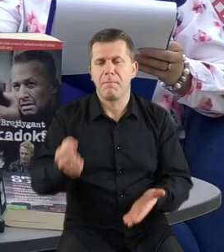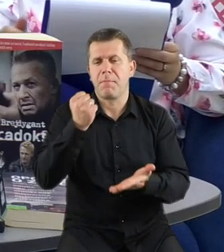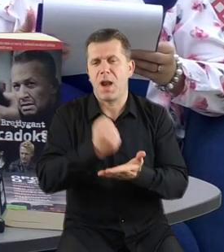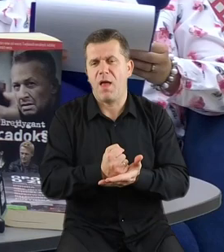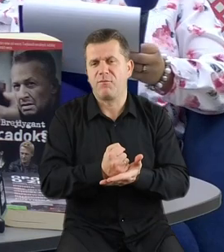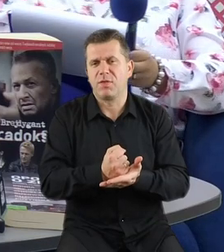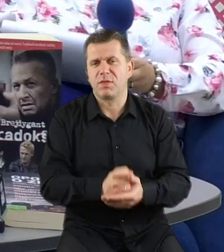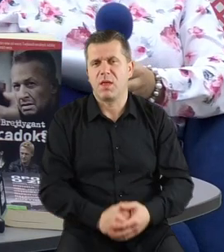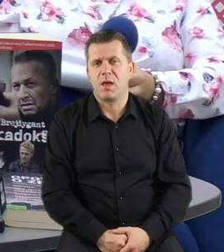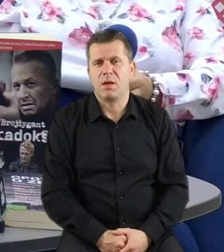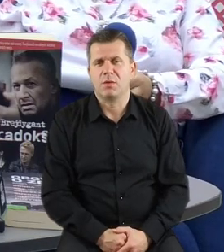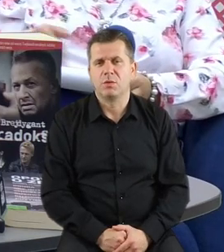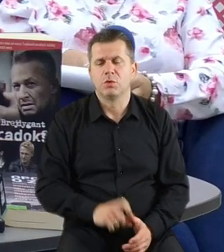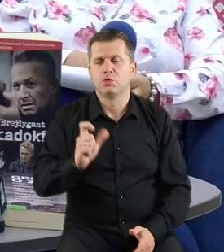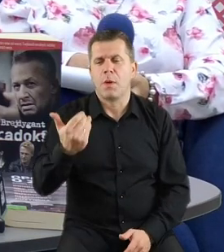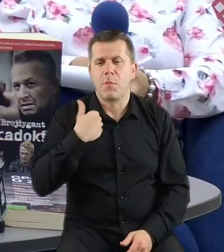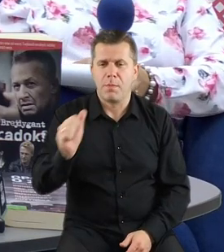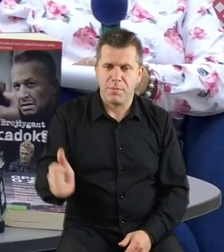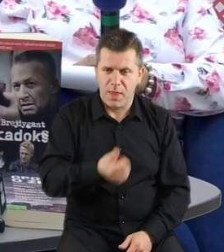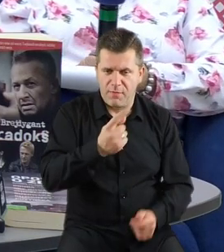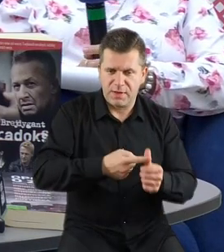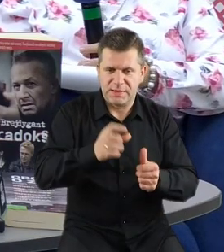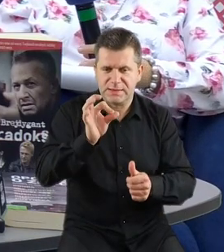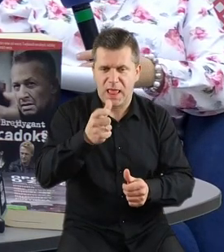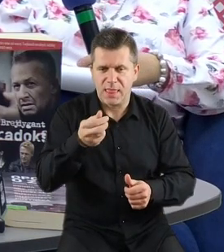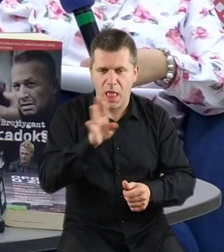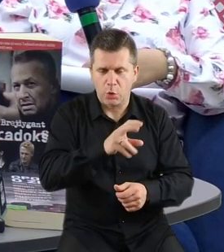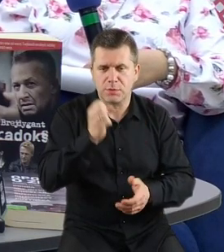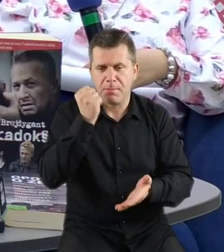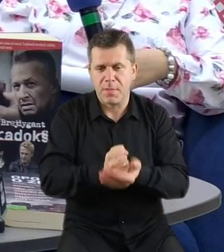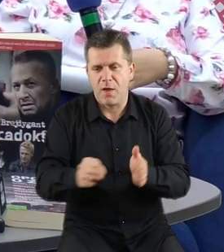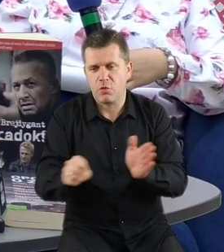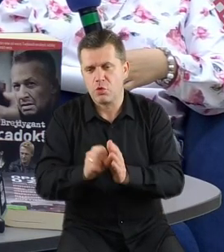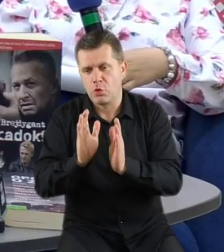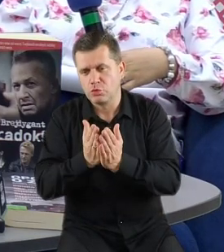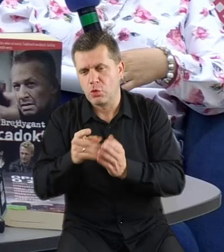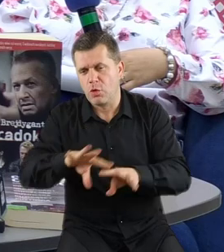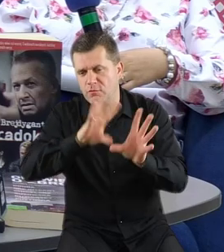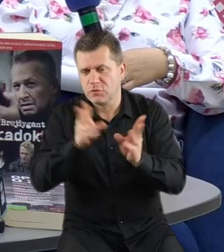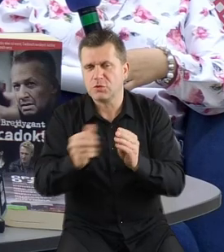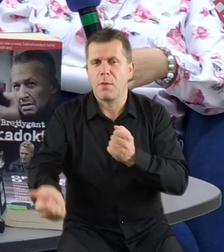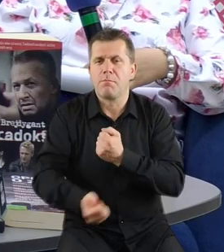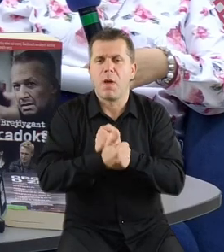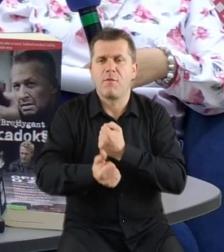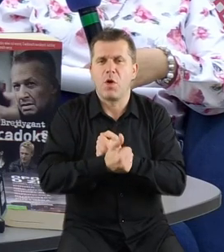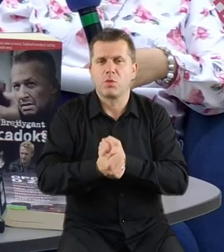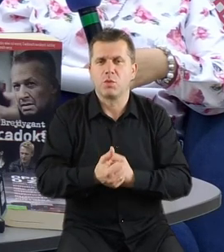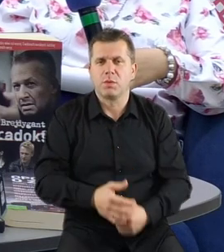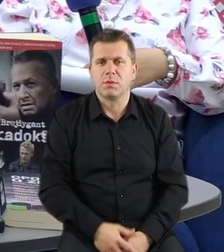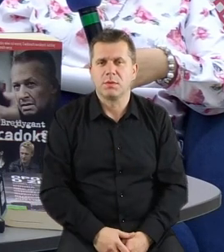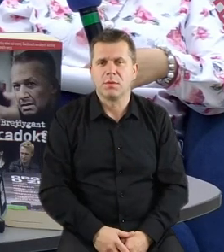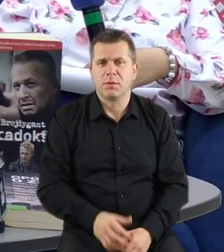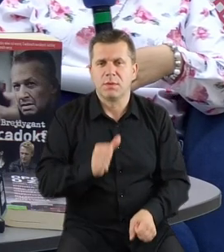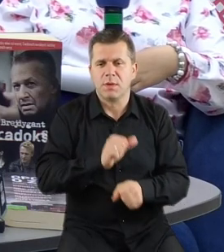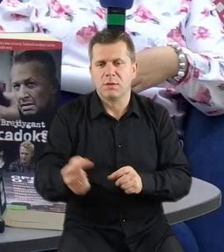prawna, w sensie co było najpierw, czy scenariusz, czy prawa do książki, czy coś. I to powoduje, że jest